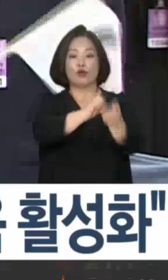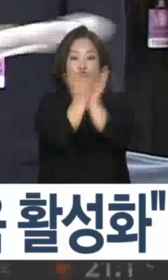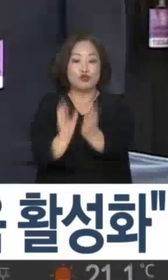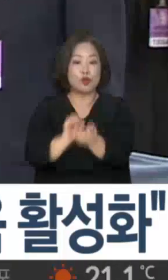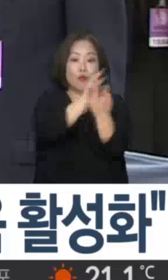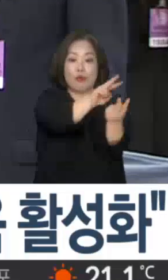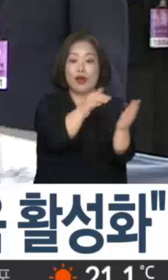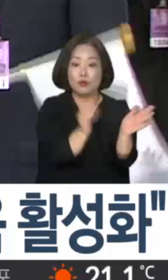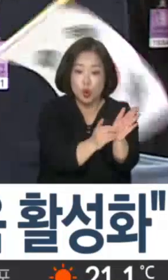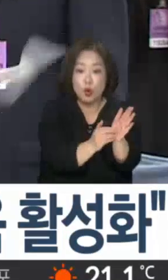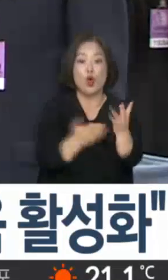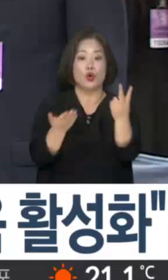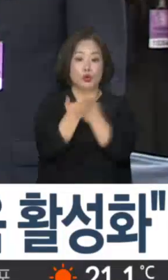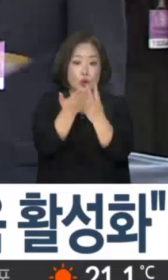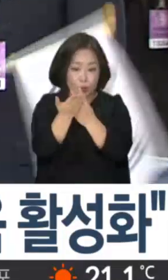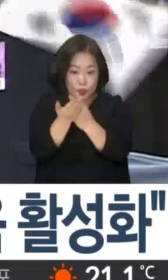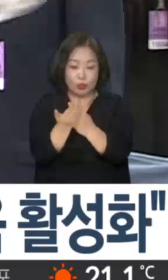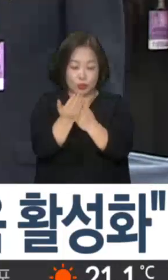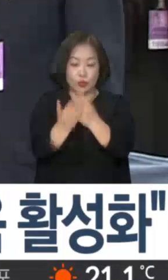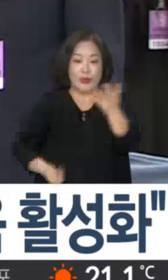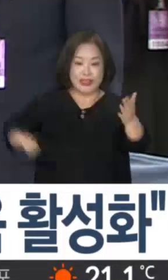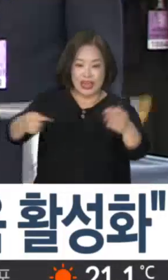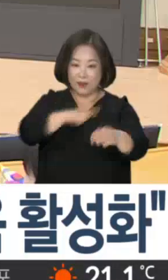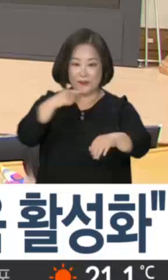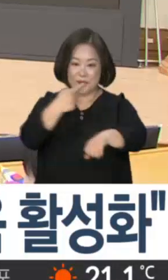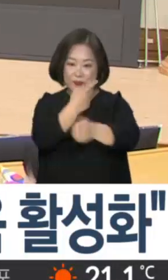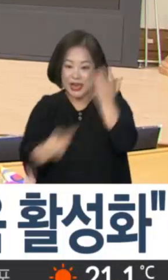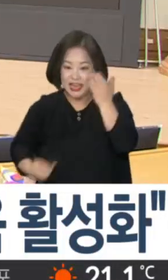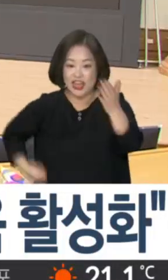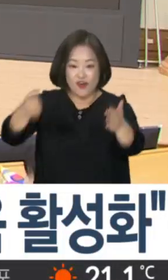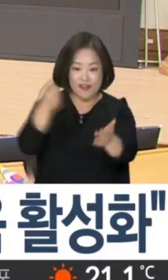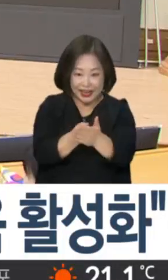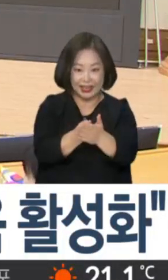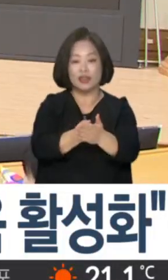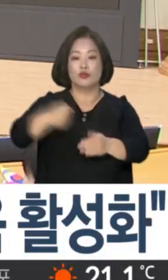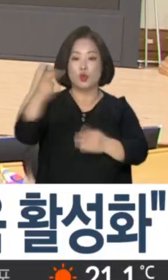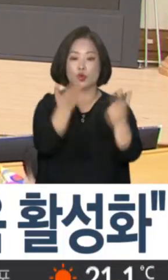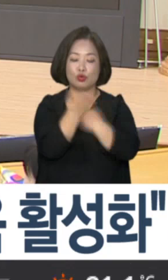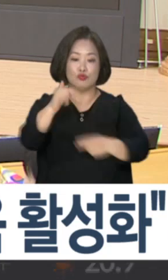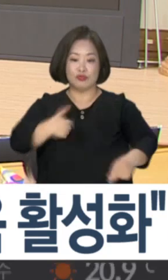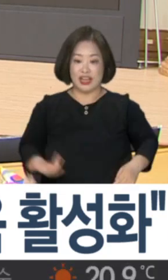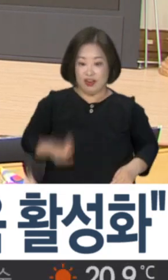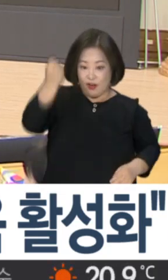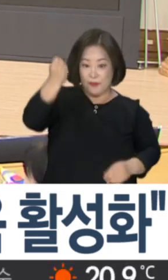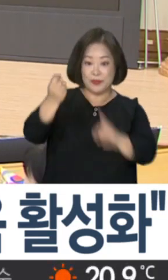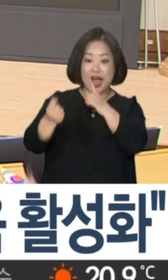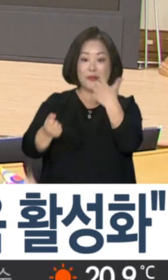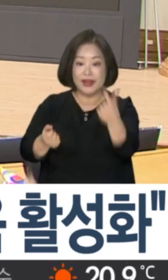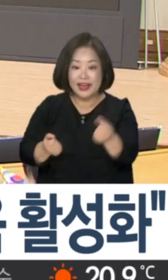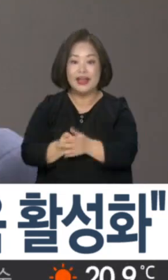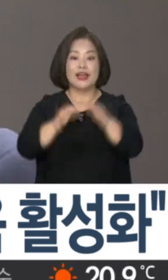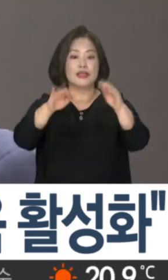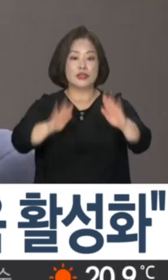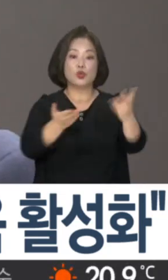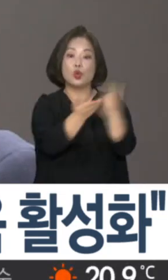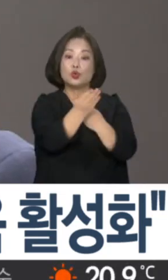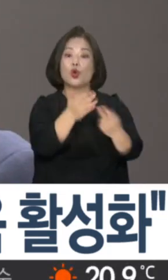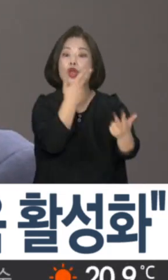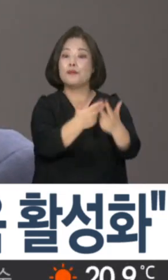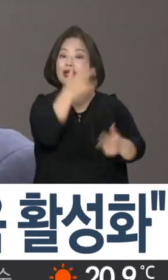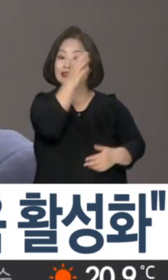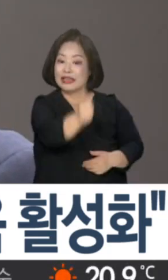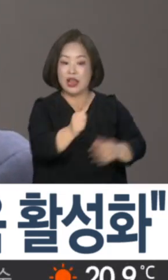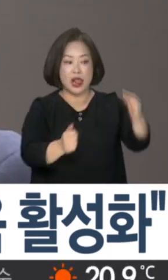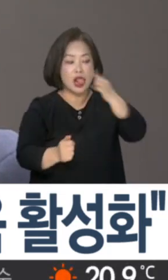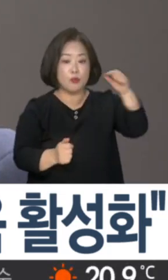참석자들은 독도 수호 결의문을 낭독하고 독도는 우리 땅을 합창했다 협회 회장은